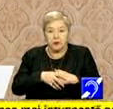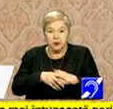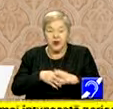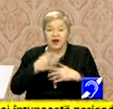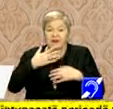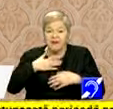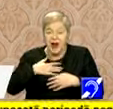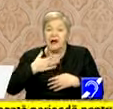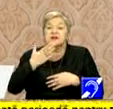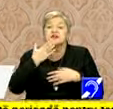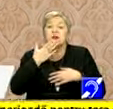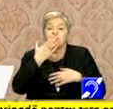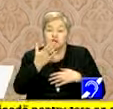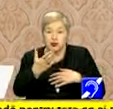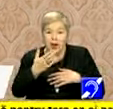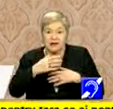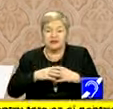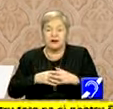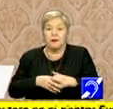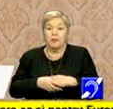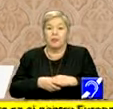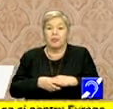să mulțumesc